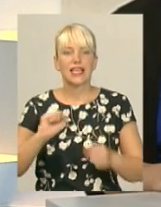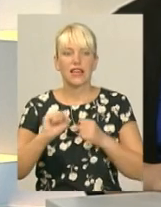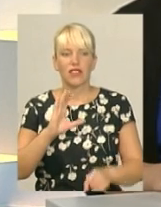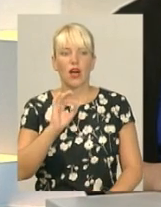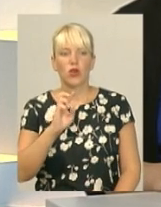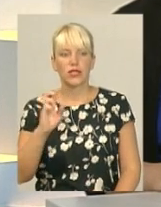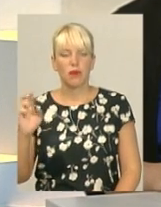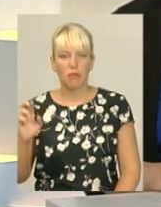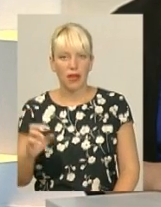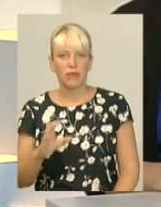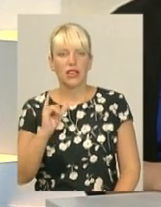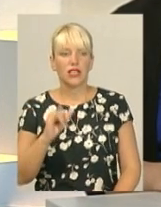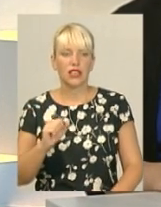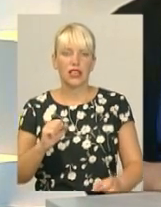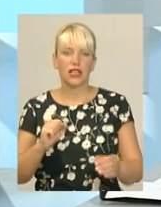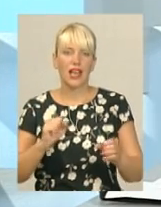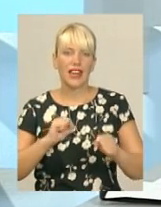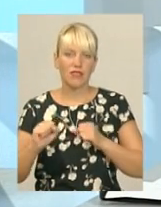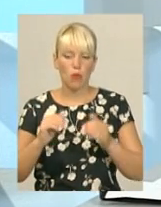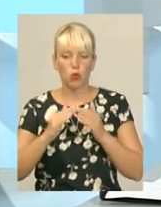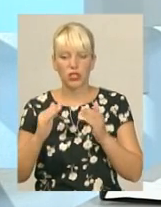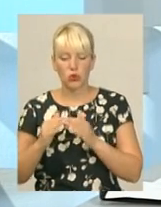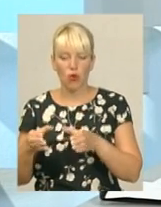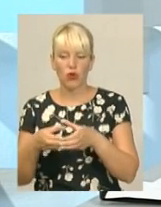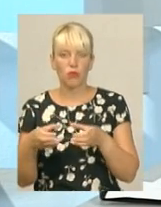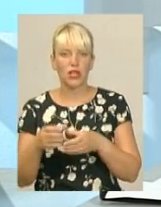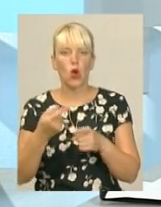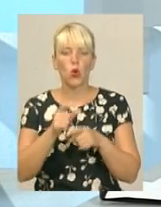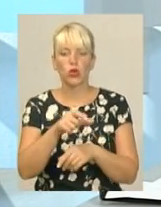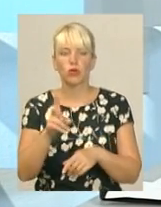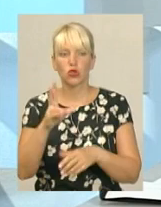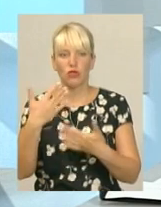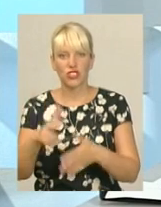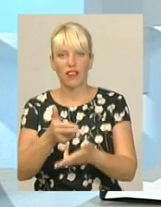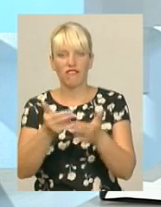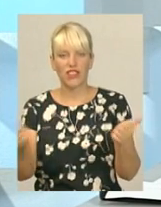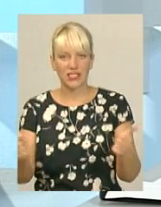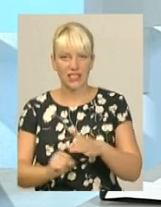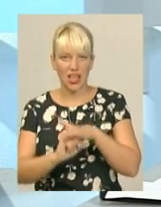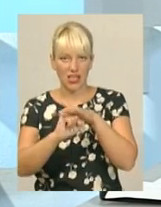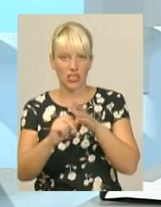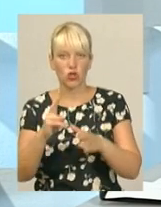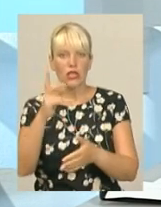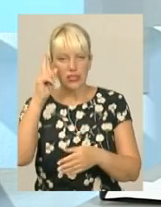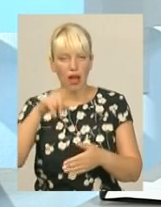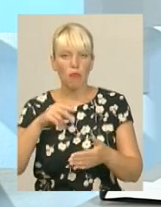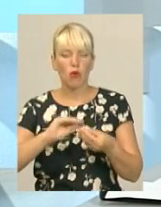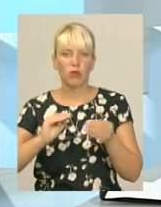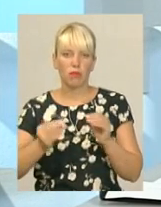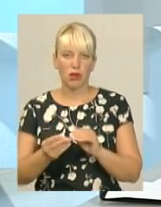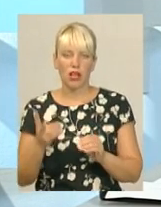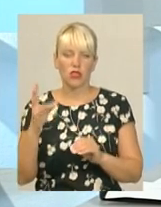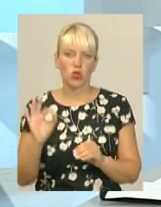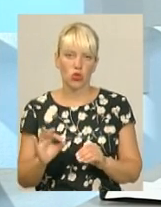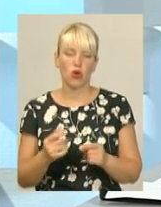ОСББ, з керівниками будинкових комітетів, тими людьми, які вже визнані, які знають проблематику, але в